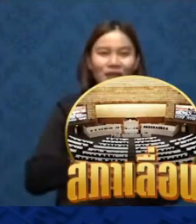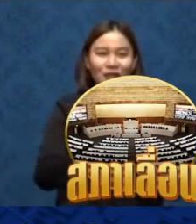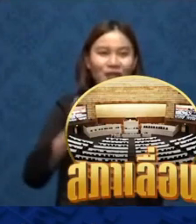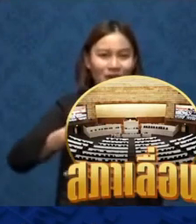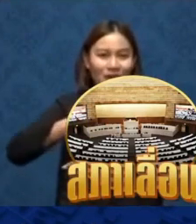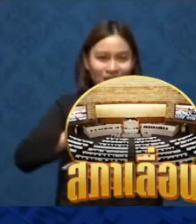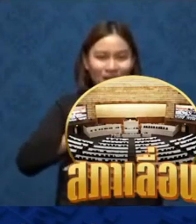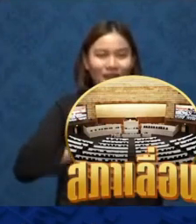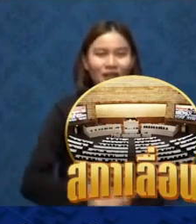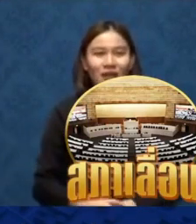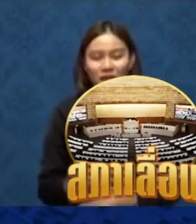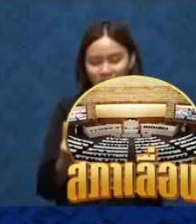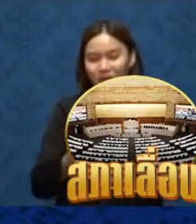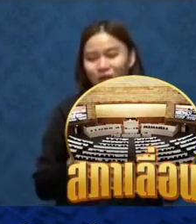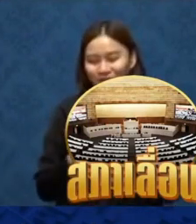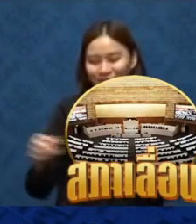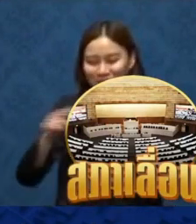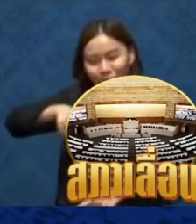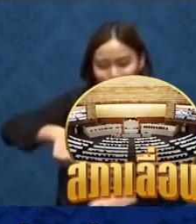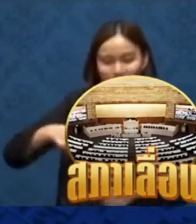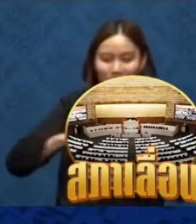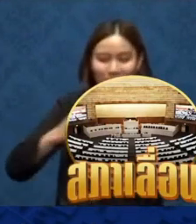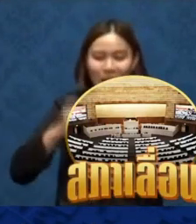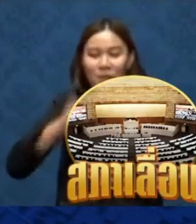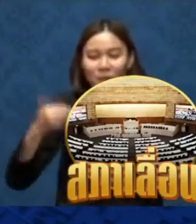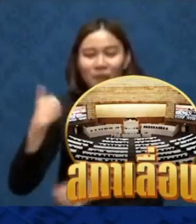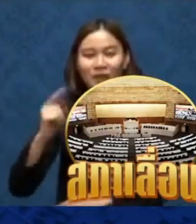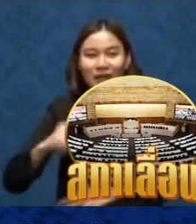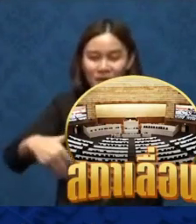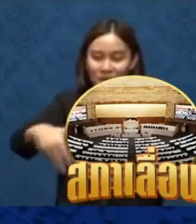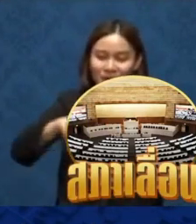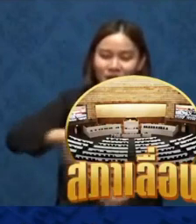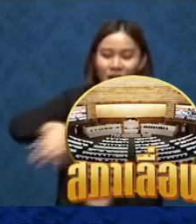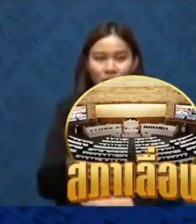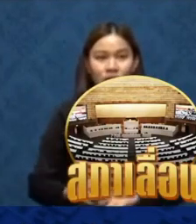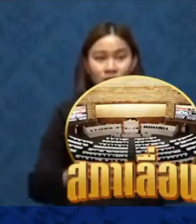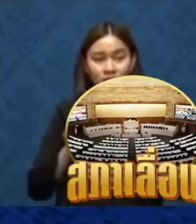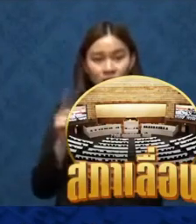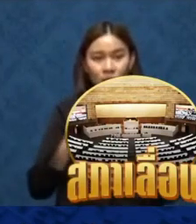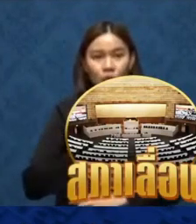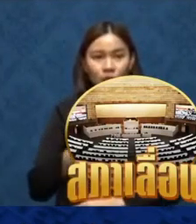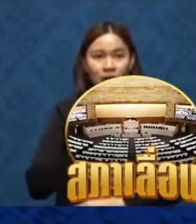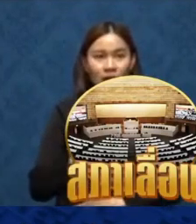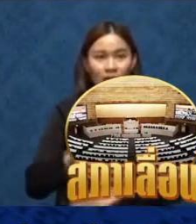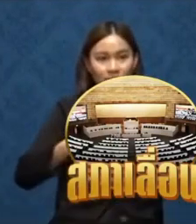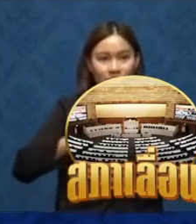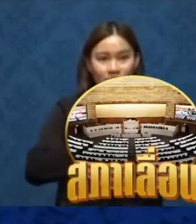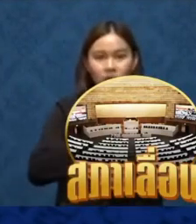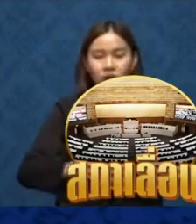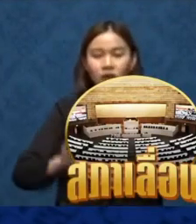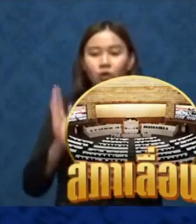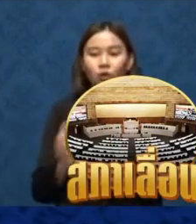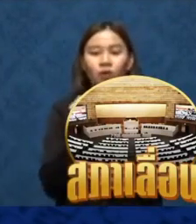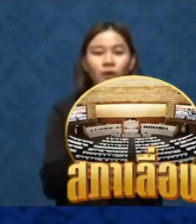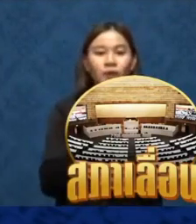าว้ายส.ว.มาแค่49คนเท่านั้นครับ ก็ฝากประชาชนรู้นะว่าเดี๋ยวจะงงว่าผมอยากให้ท่านประธานลองกำชับเจ้าหน้าที่